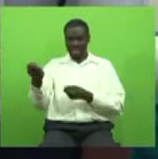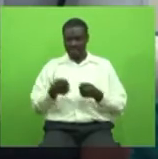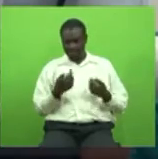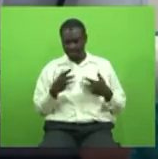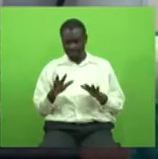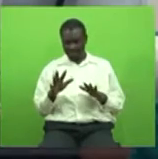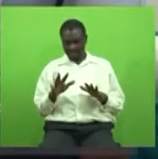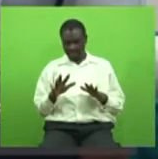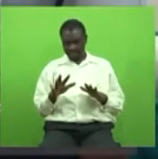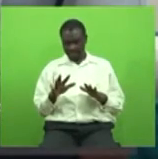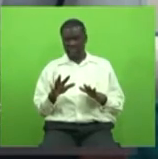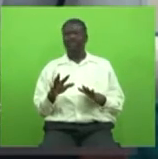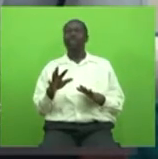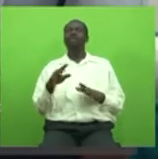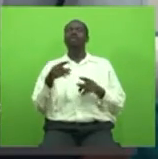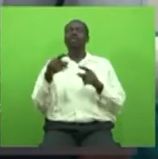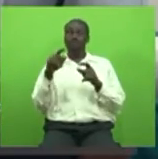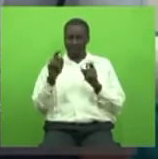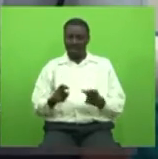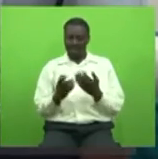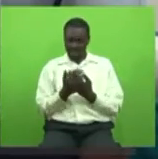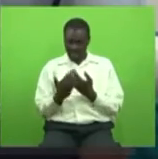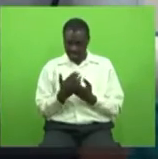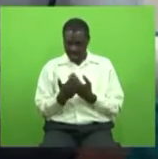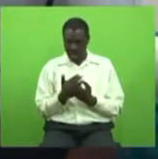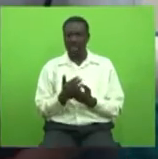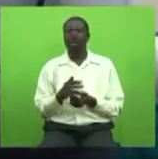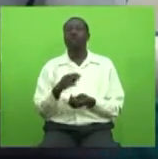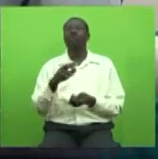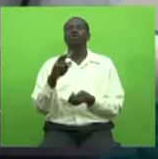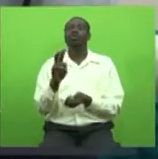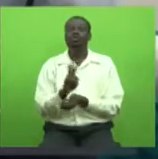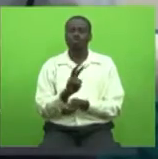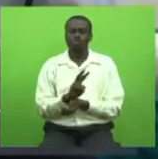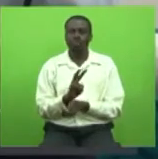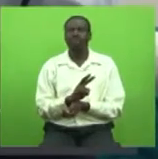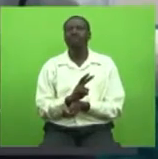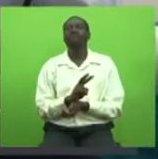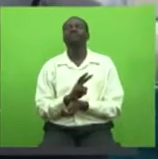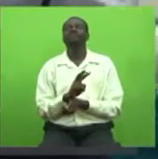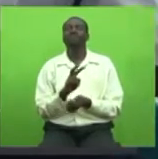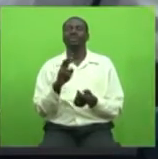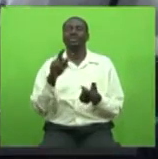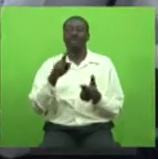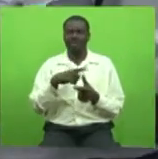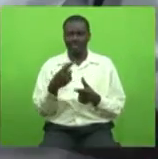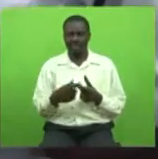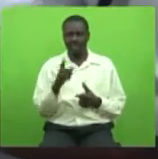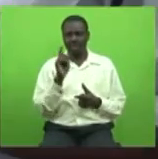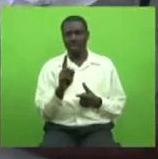care. So hii tunapatia police officer, hiyo ni yake ataweka kwa ile faili ya huyo